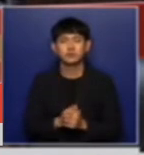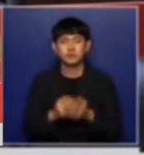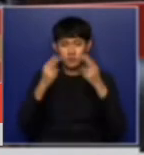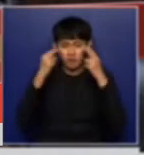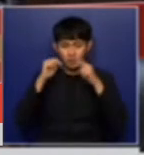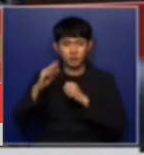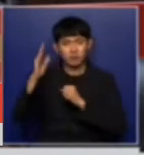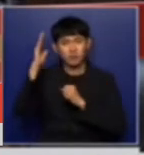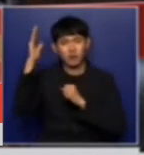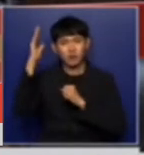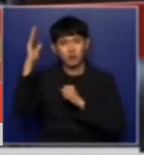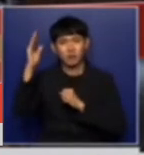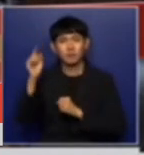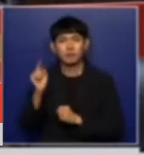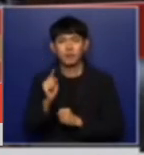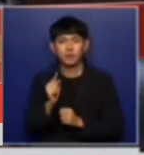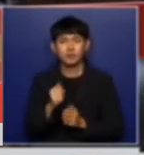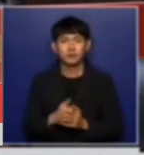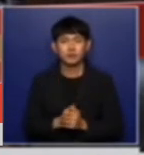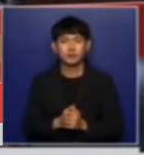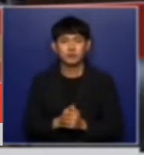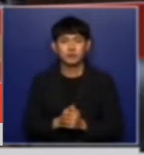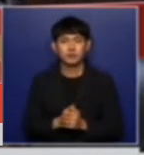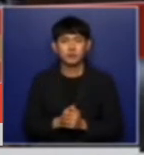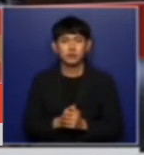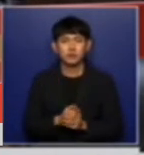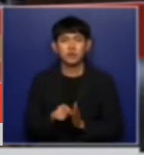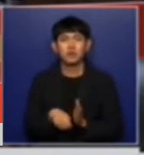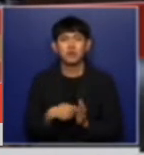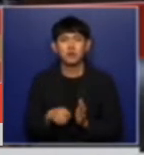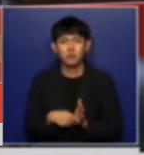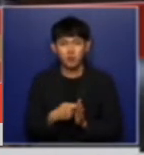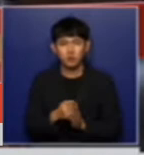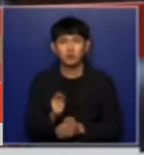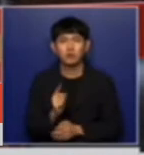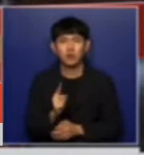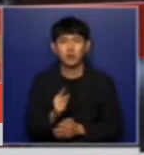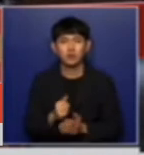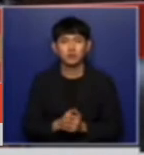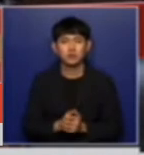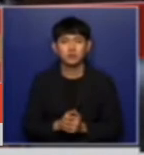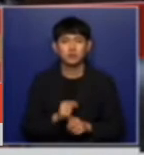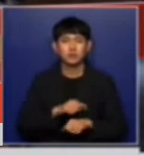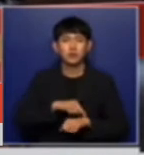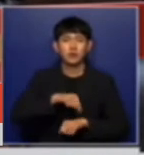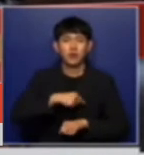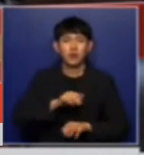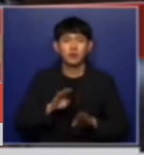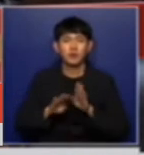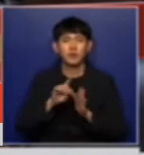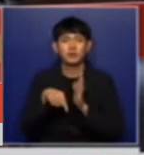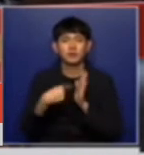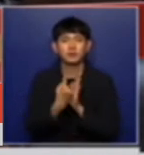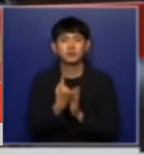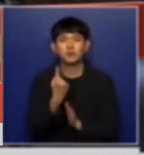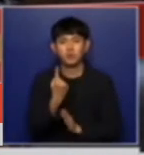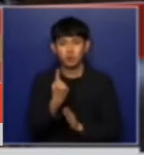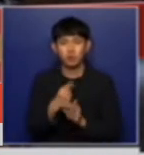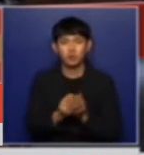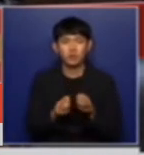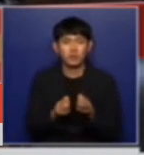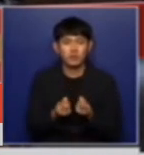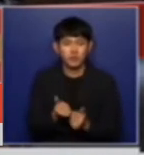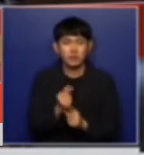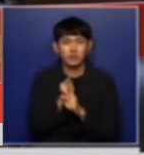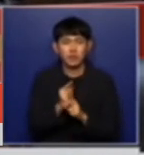ได้แถลงเหตุถึงเหตุผลประกอบนะครับใช้เวลาไปประมาณเกือบ1ชั่วโมงก็มีรายละเอียดตาม